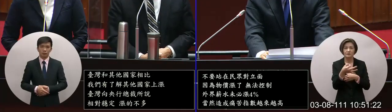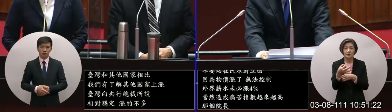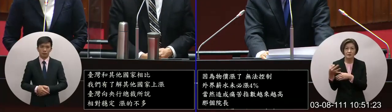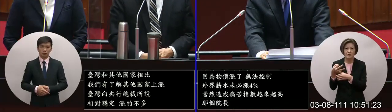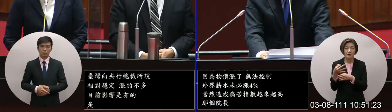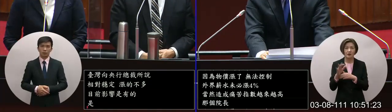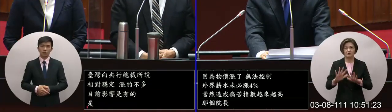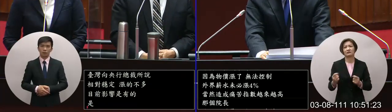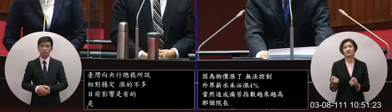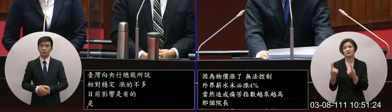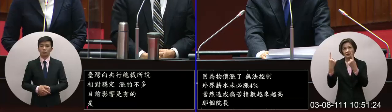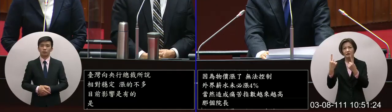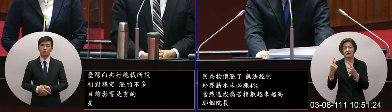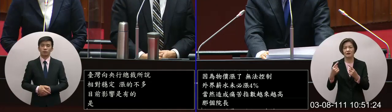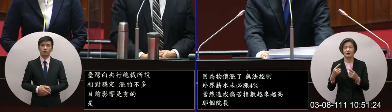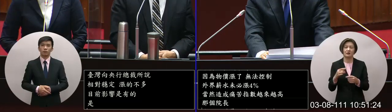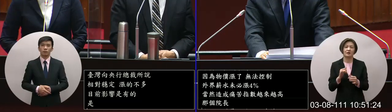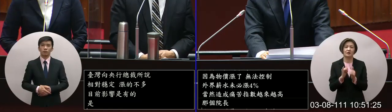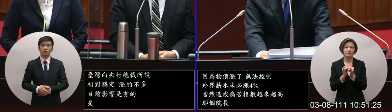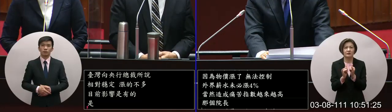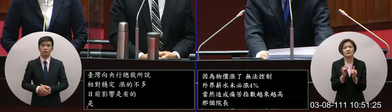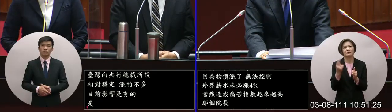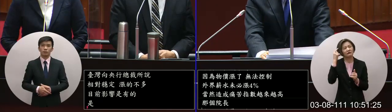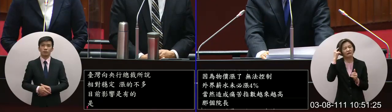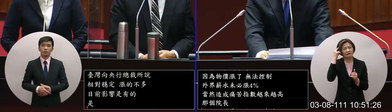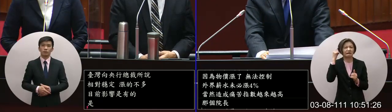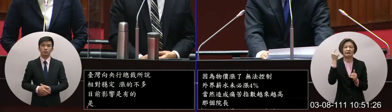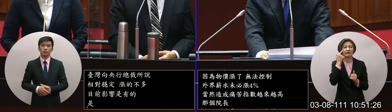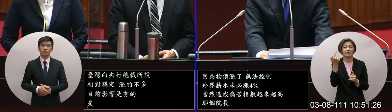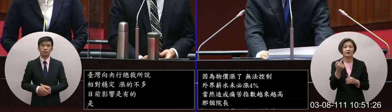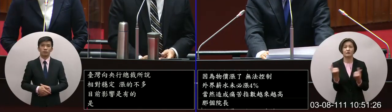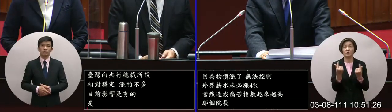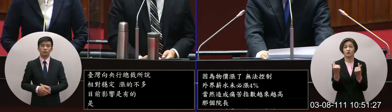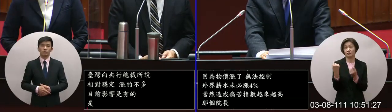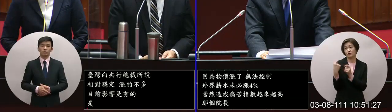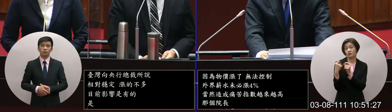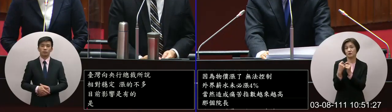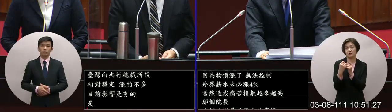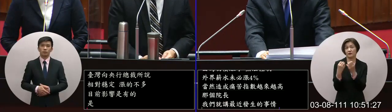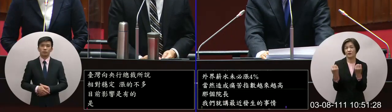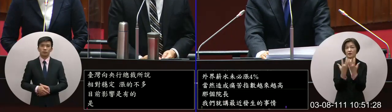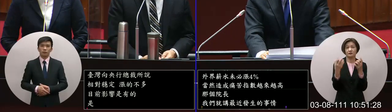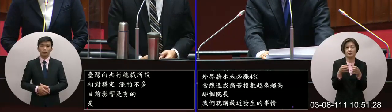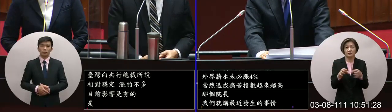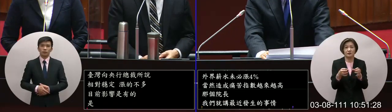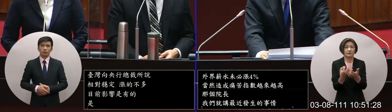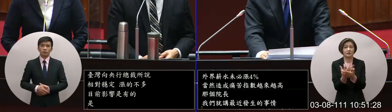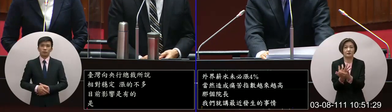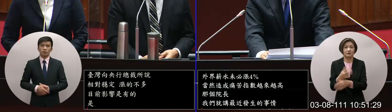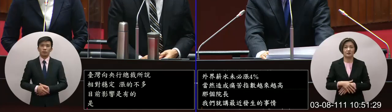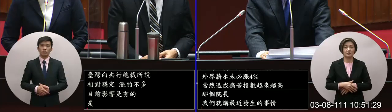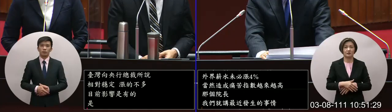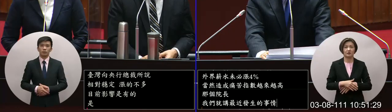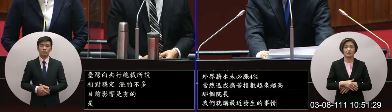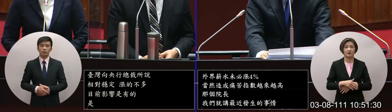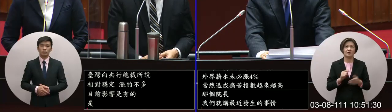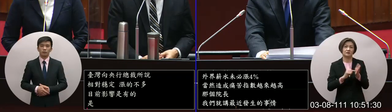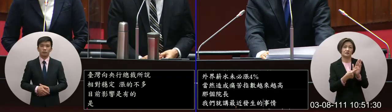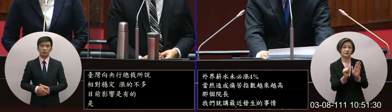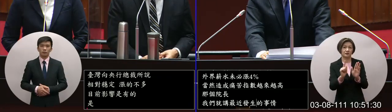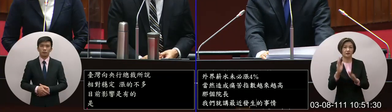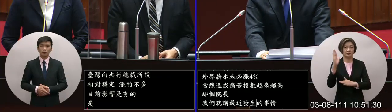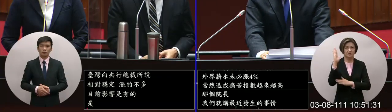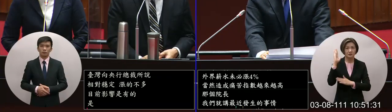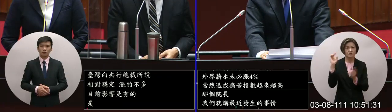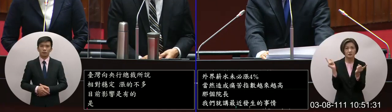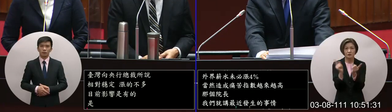众感同身受的，就像一个月以来的这些鸡蛋荒啊，就凸显出政府对物价变化掌握